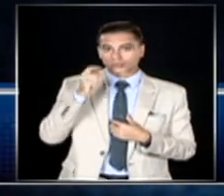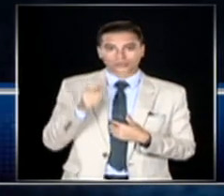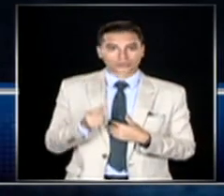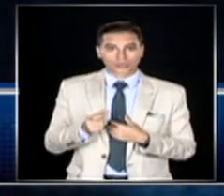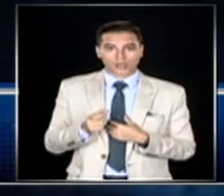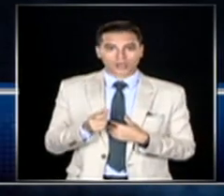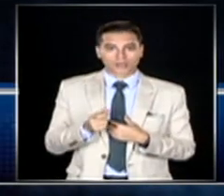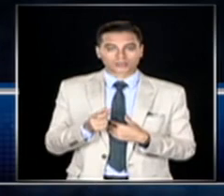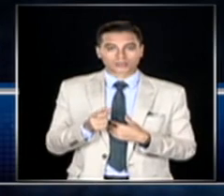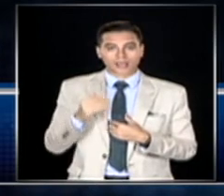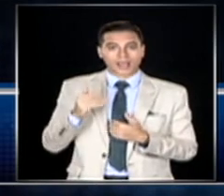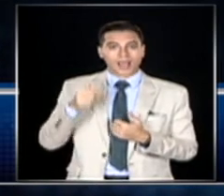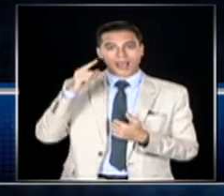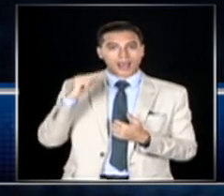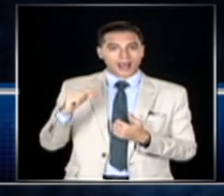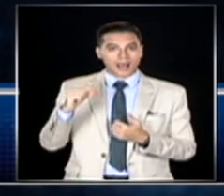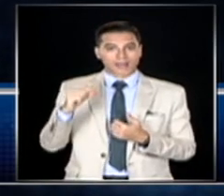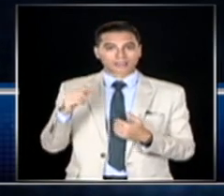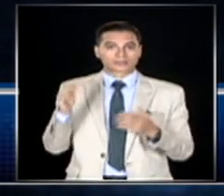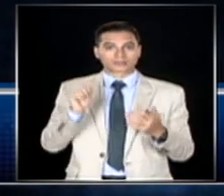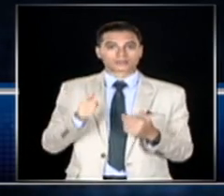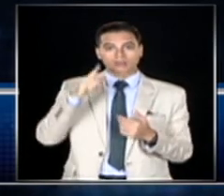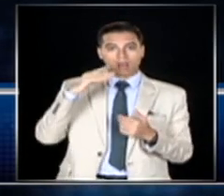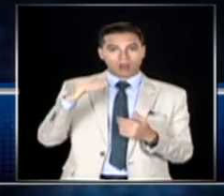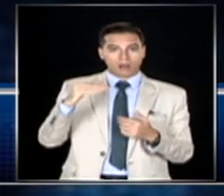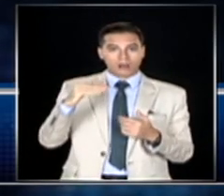خالد صالح، طارق لطفي،